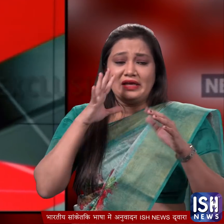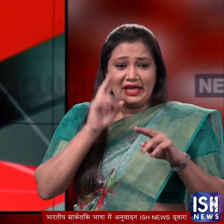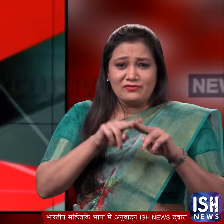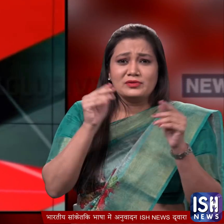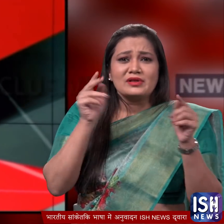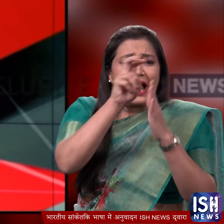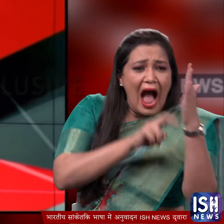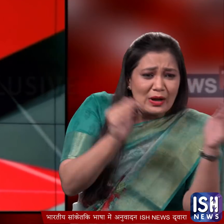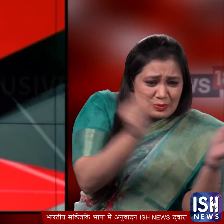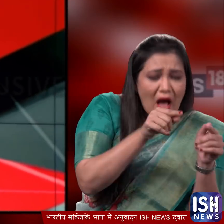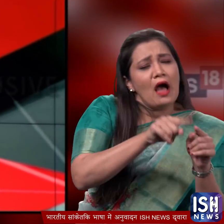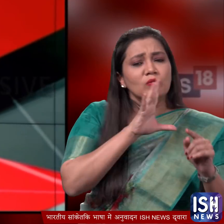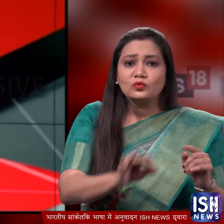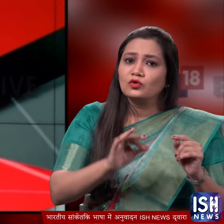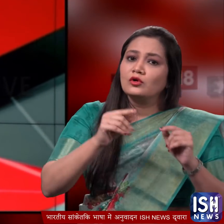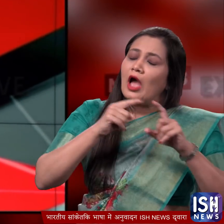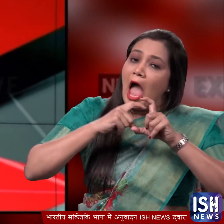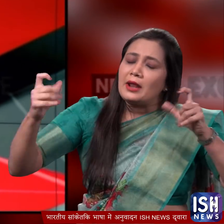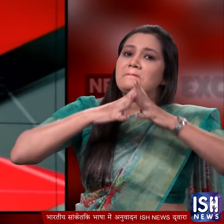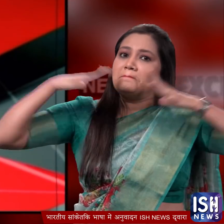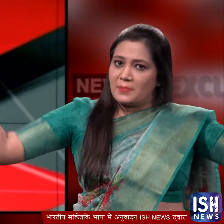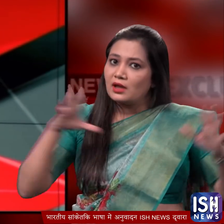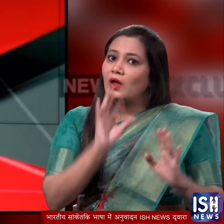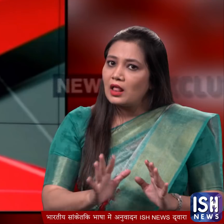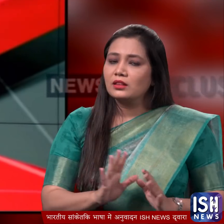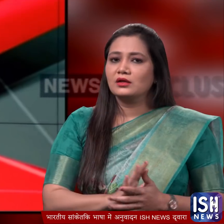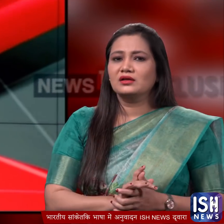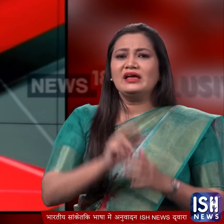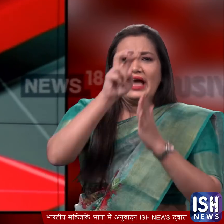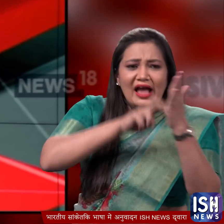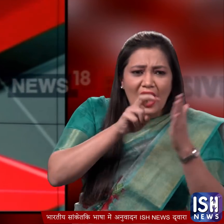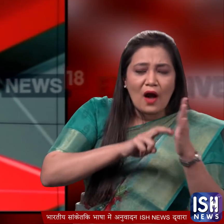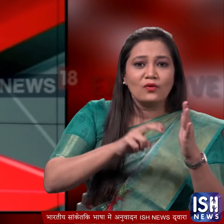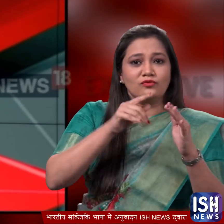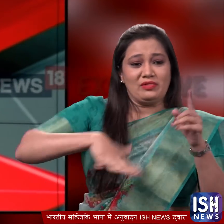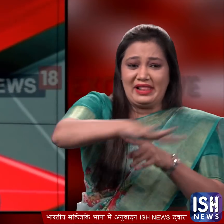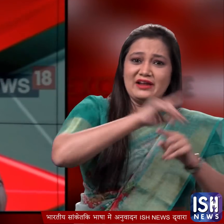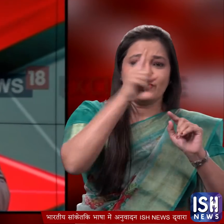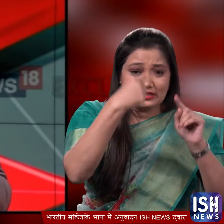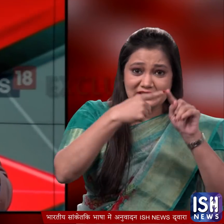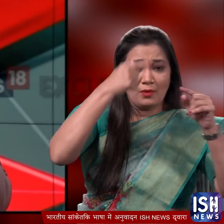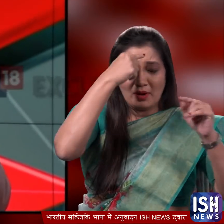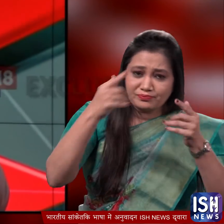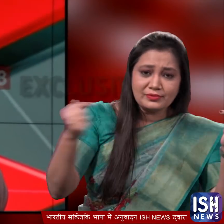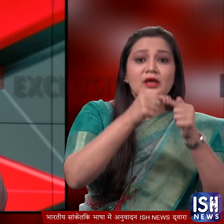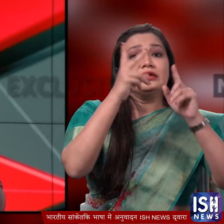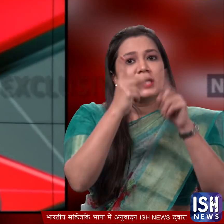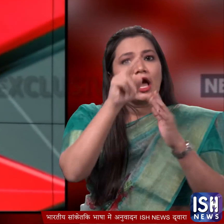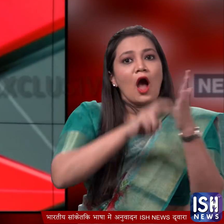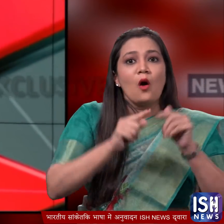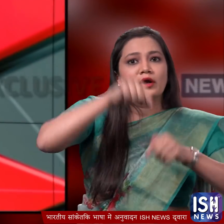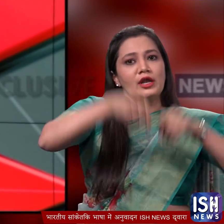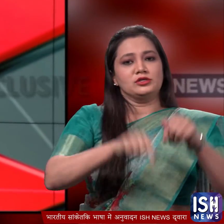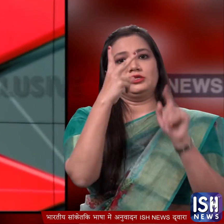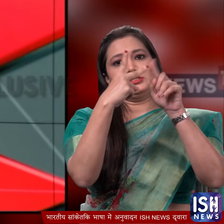जितनी छोटी कुर्सी के लिए होता है उसमें दुश्मनी उतनी ही बड़ी हो जाती है। देश के गांवों में जमीन के बाद सबसे ज्यादा रंजिश पंचायत चुनाव की वजह